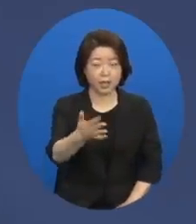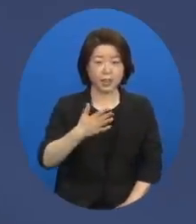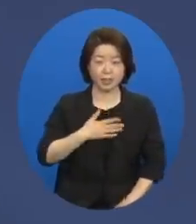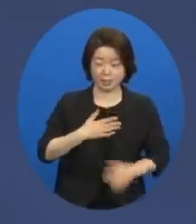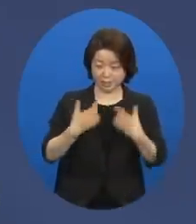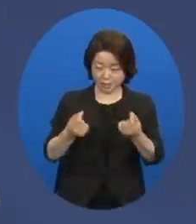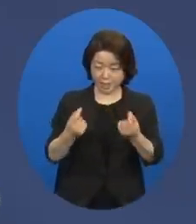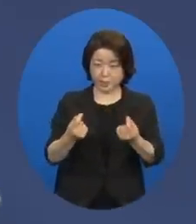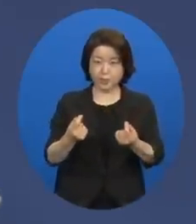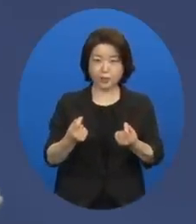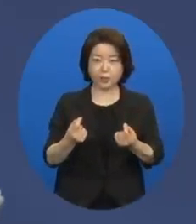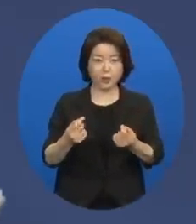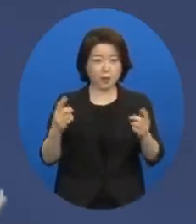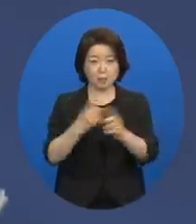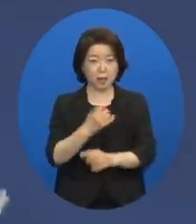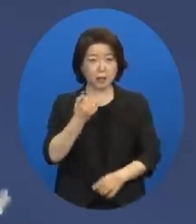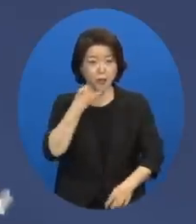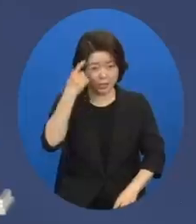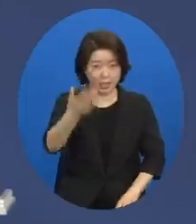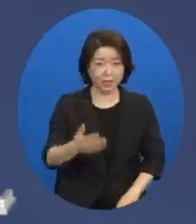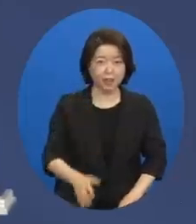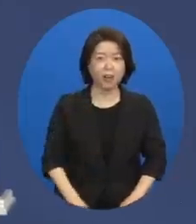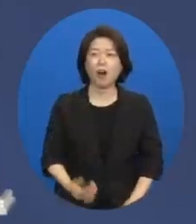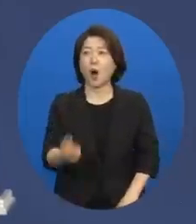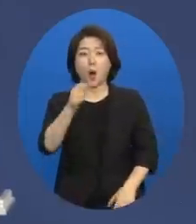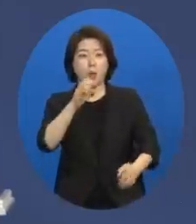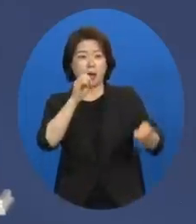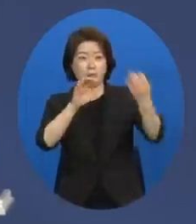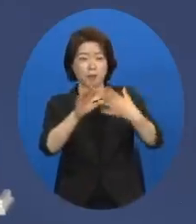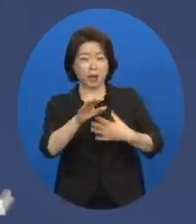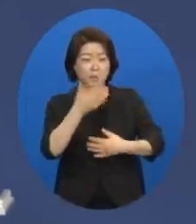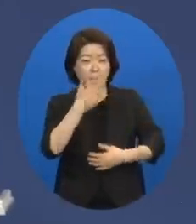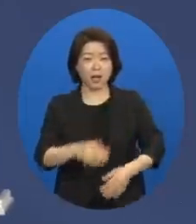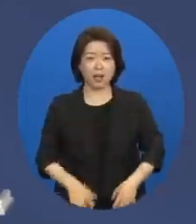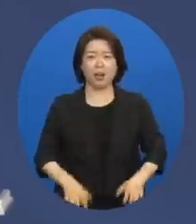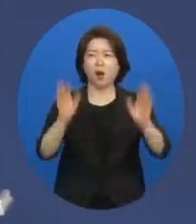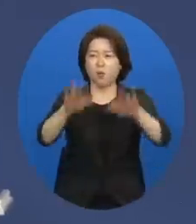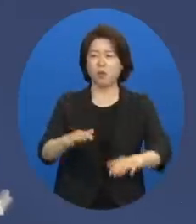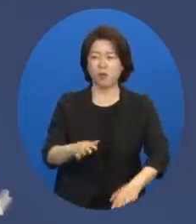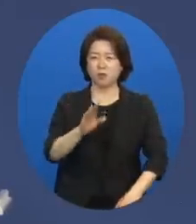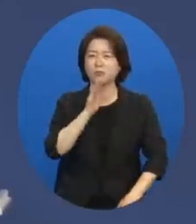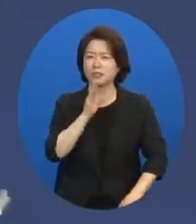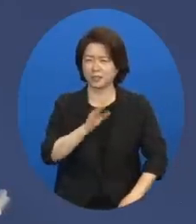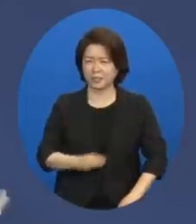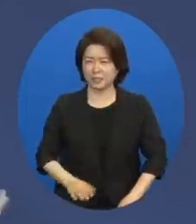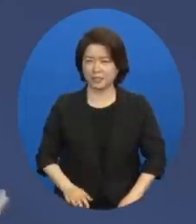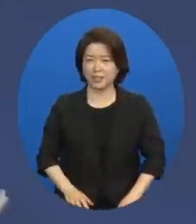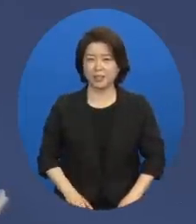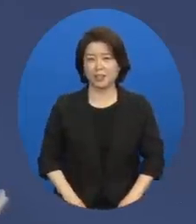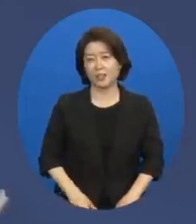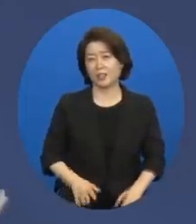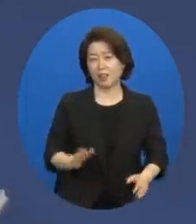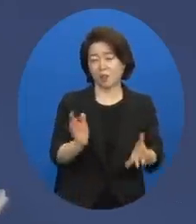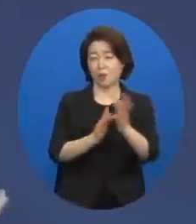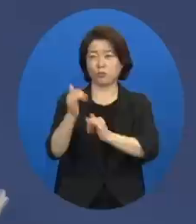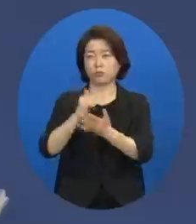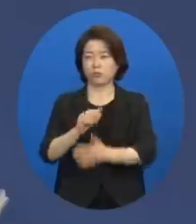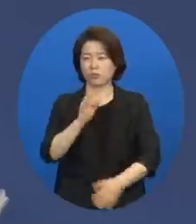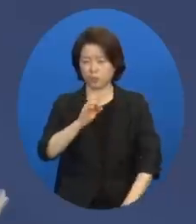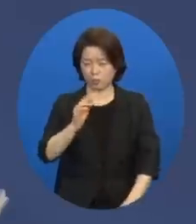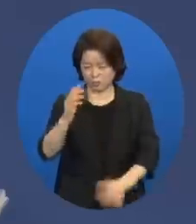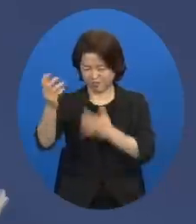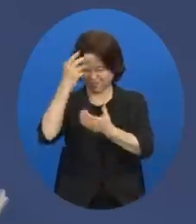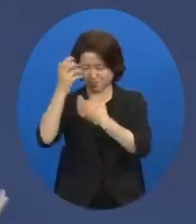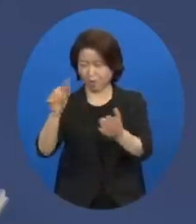이봐 금방 아멘 안 하잖아요. 어머 저런 어머 그러니까 아우 예수님을 너무 그렇게